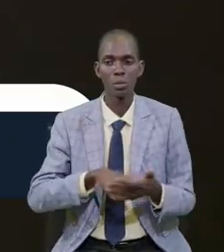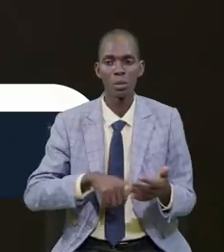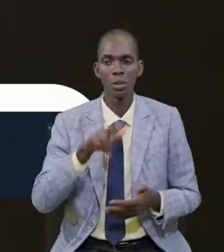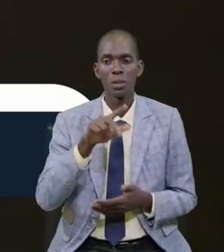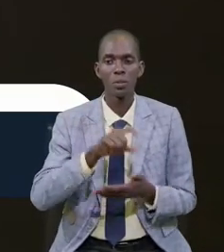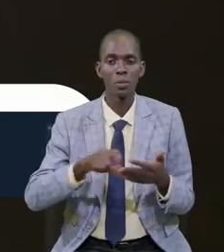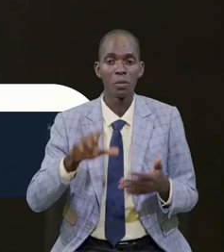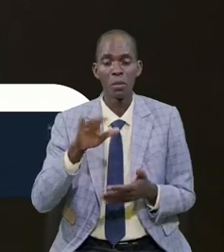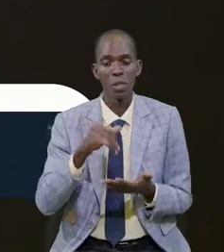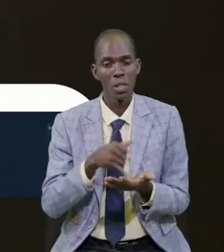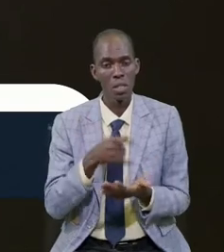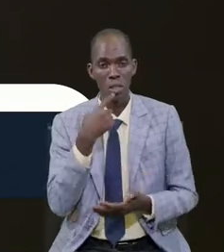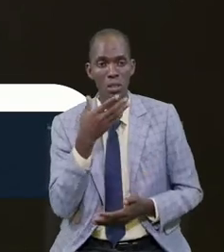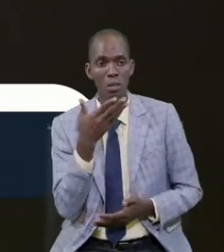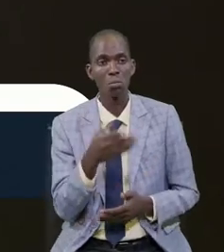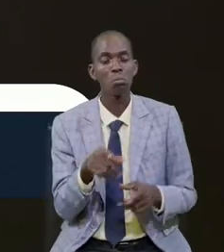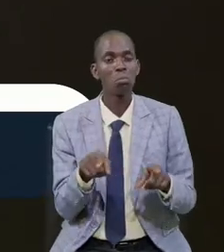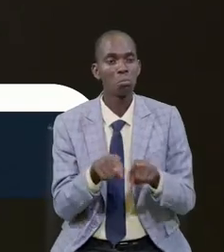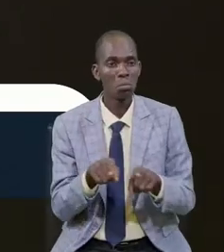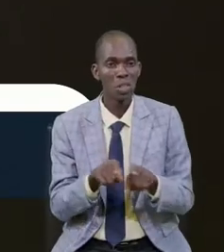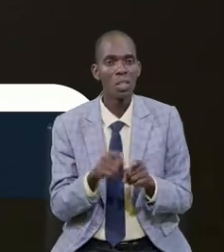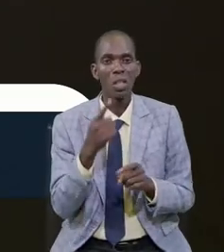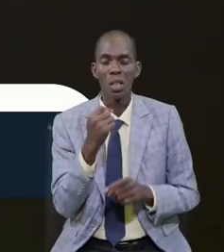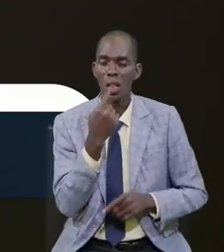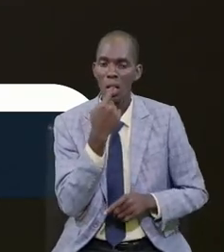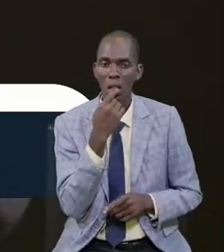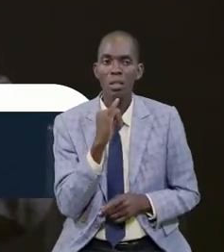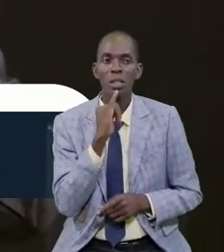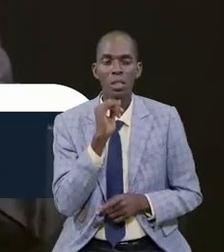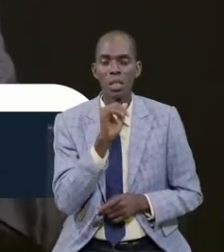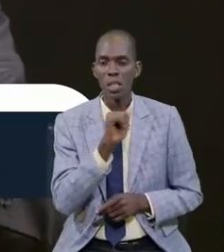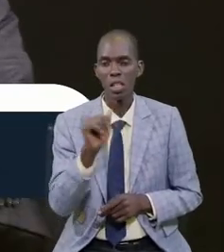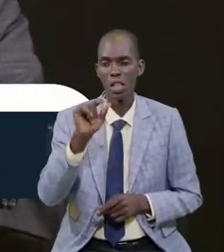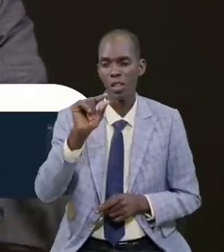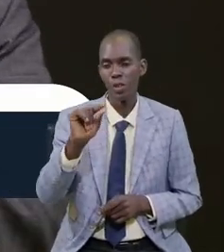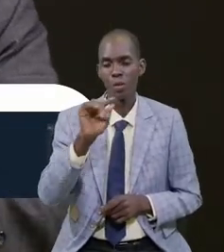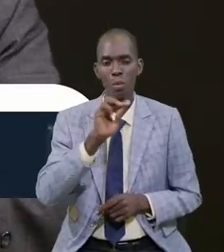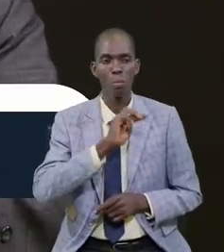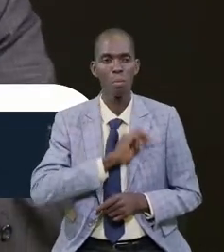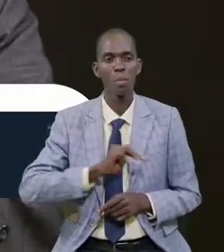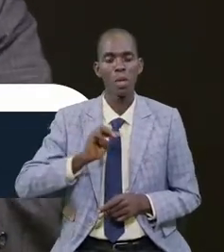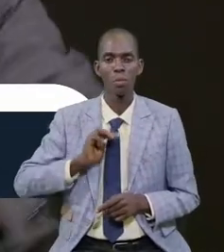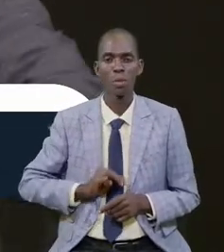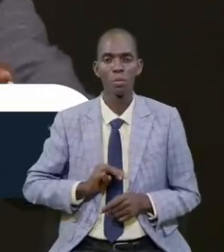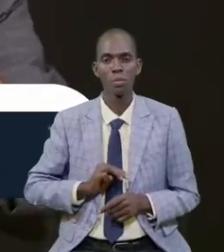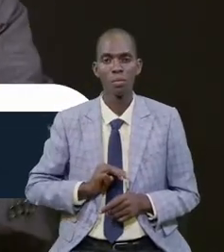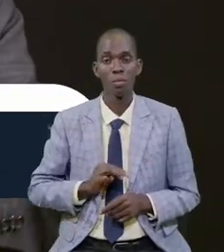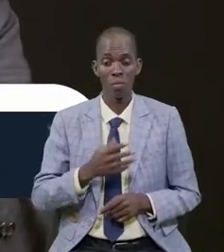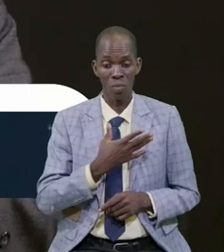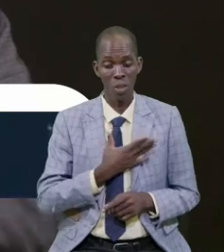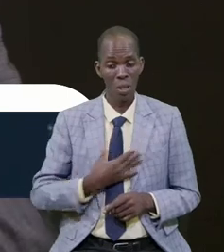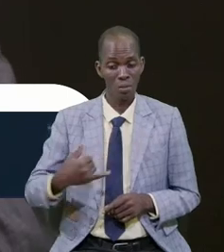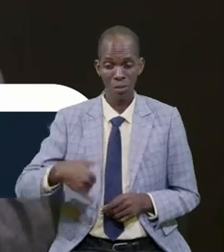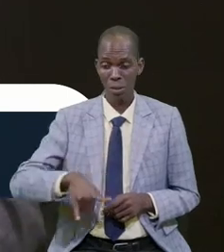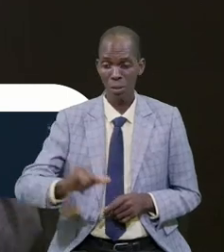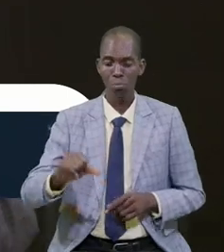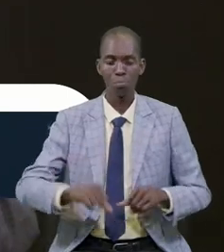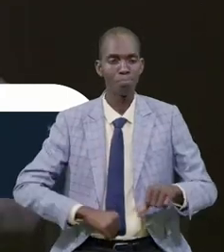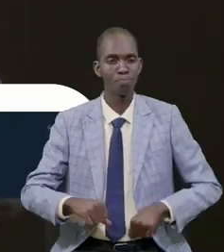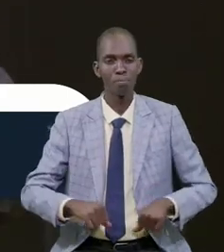verset 5, qui dit, « De même, la langue est un petit membre. » Et elle